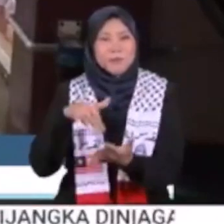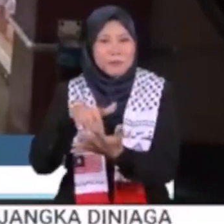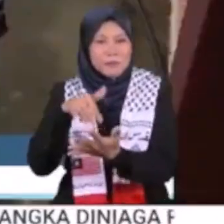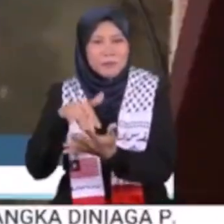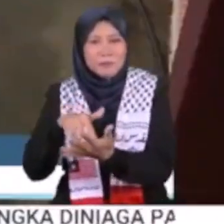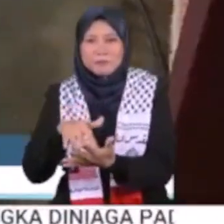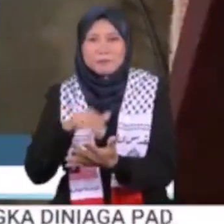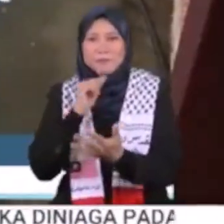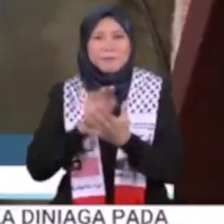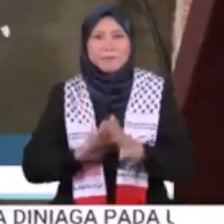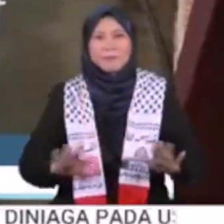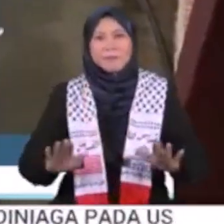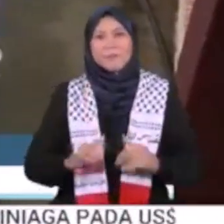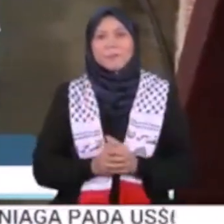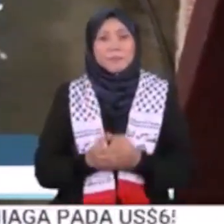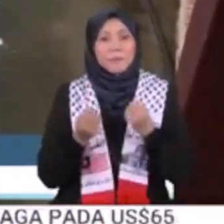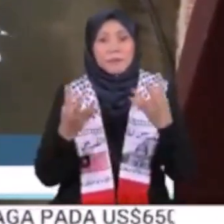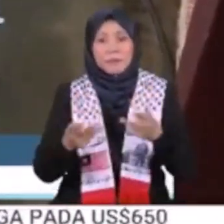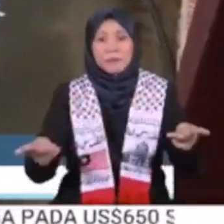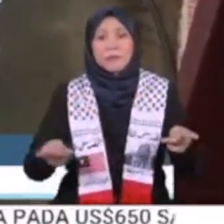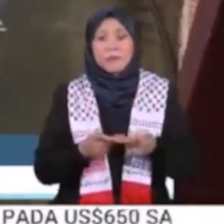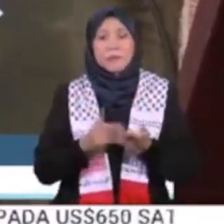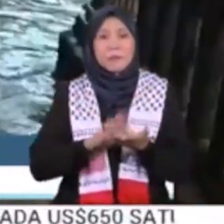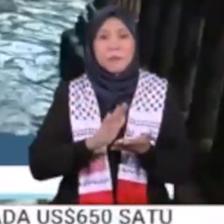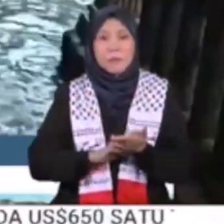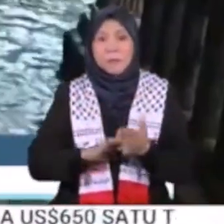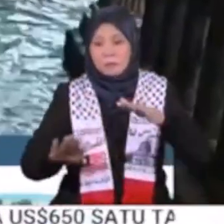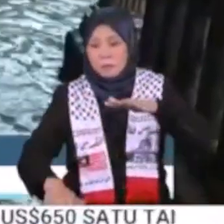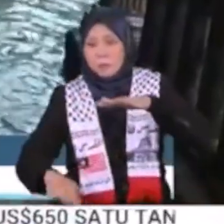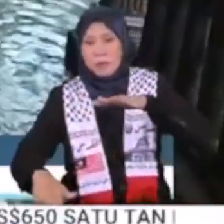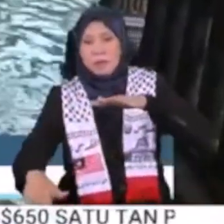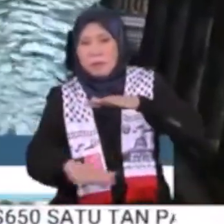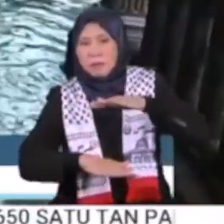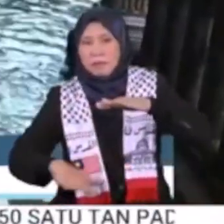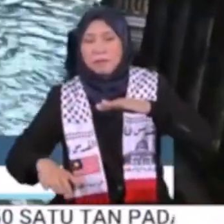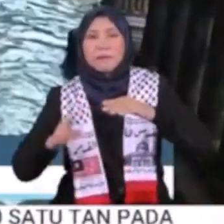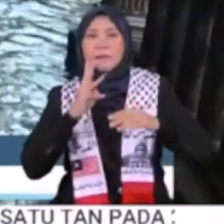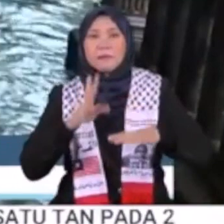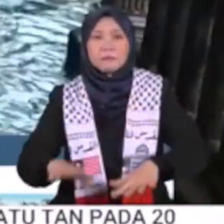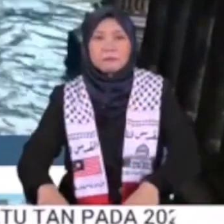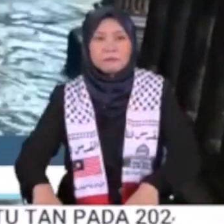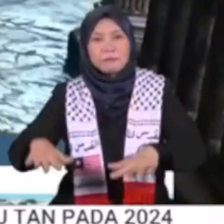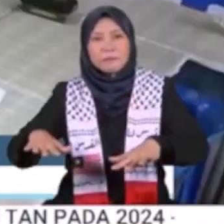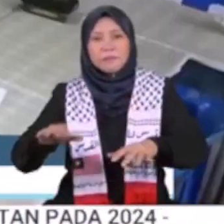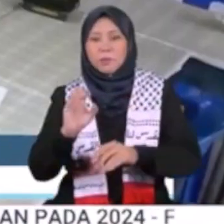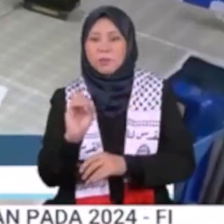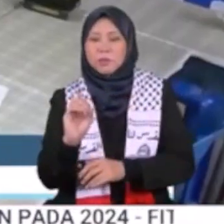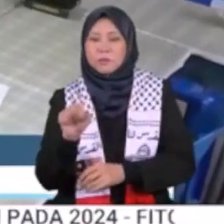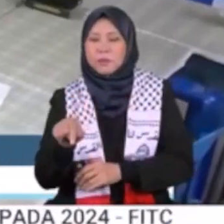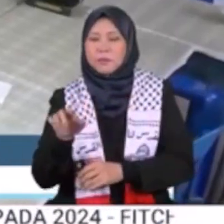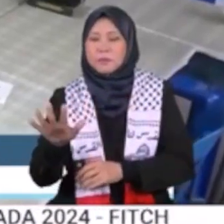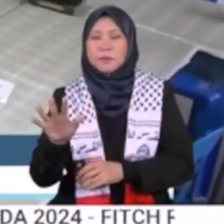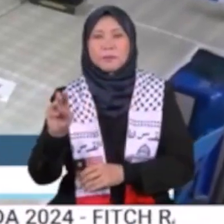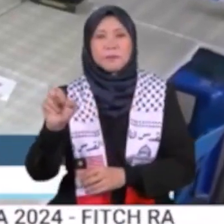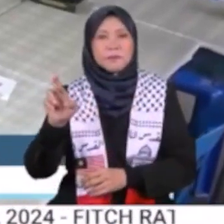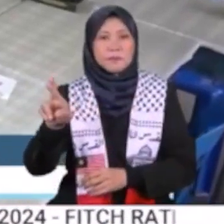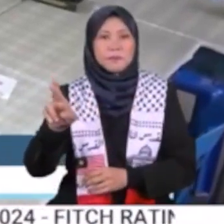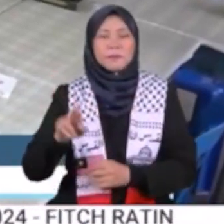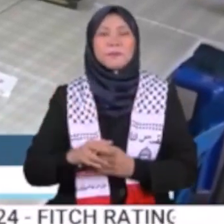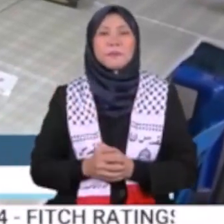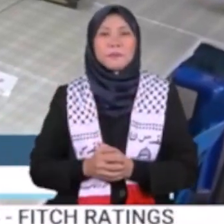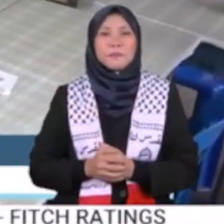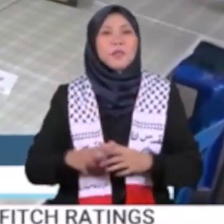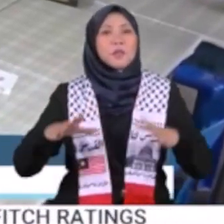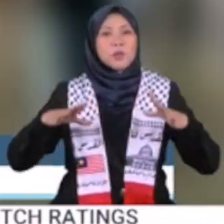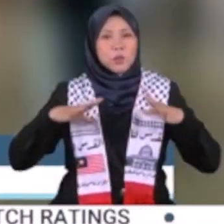pembelajaran. Banyak kawasan sekolah, terutamanya di blok bawah, ditenggelami air sehingga kira-kira 0.5 meter.